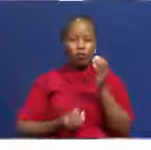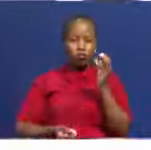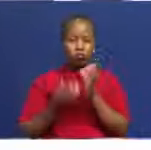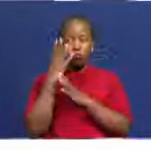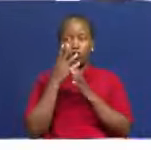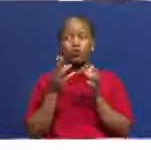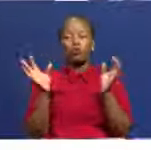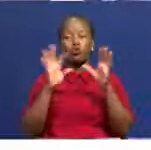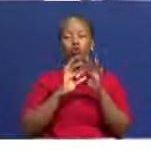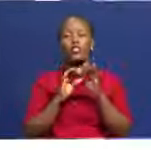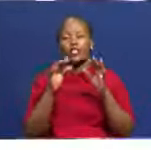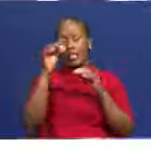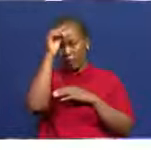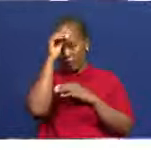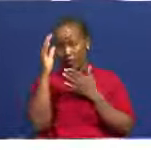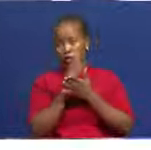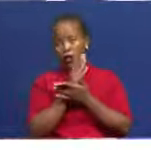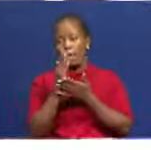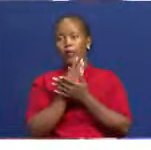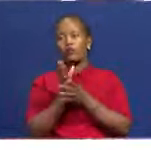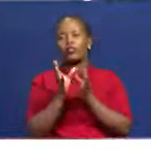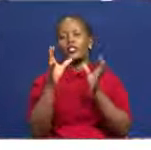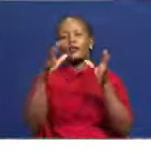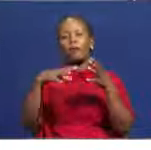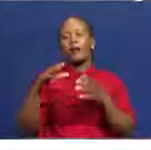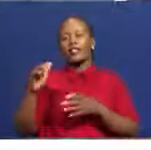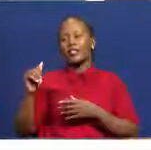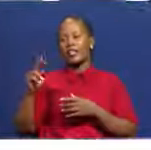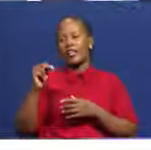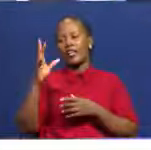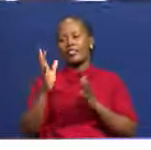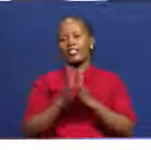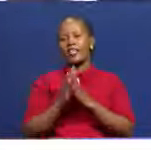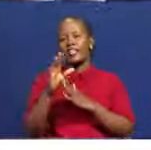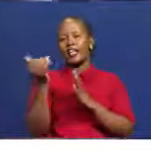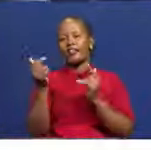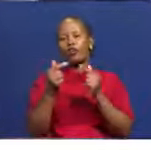muungano kati ya chama tawala cha ANC na vyama vingine vya upinzani.